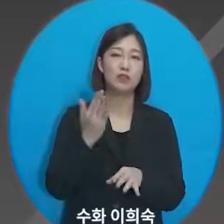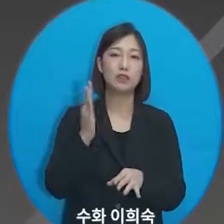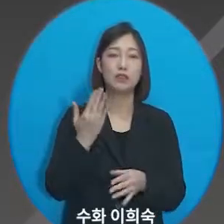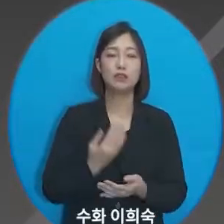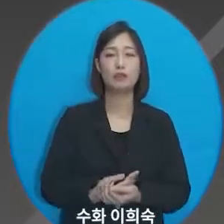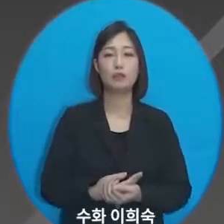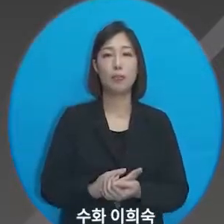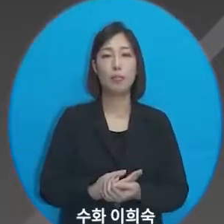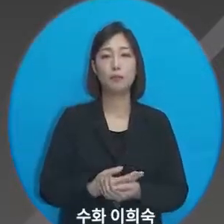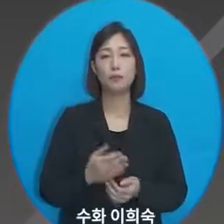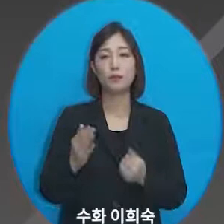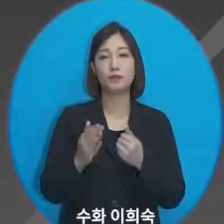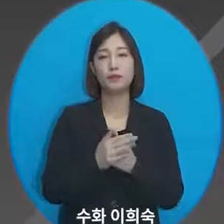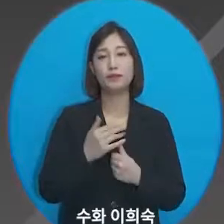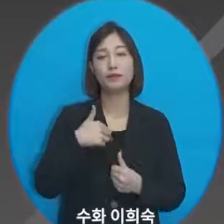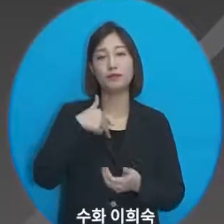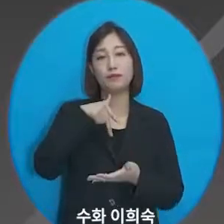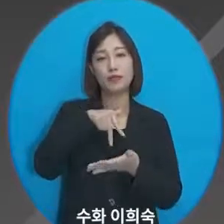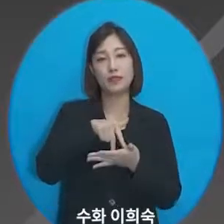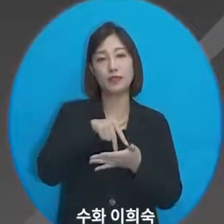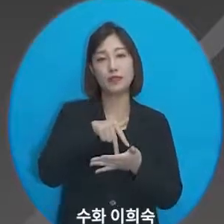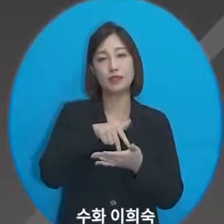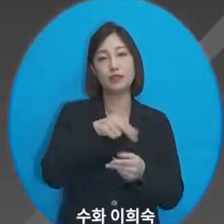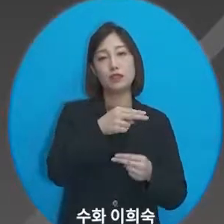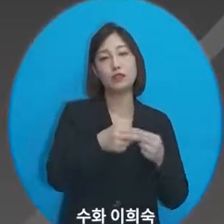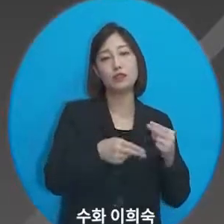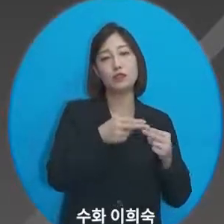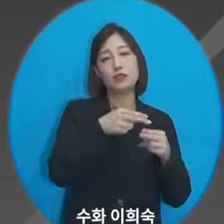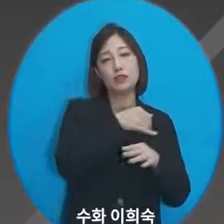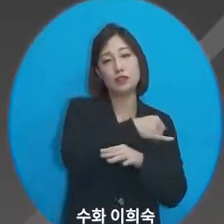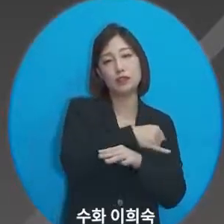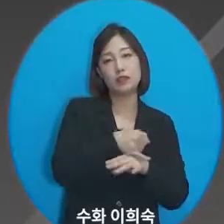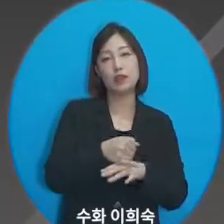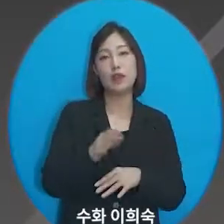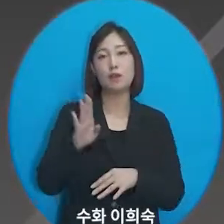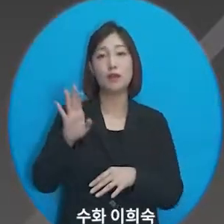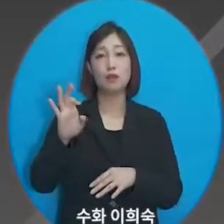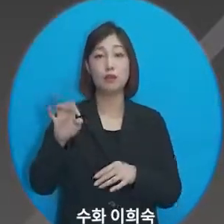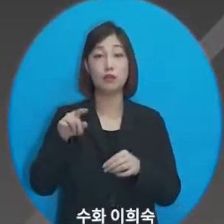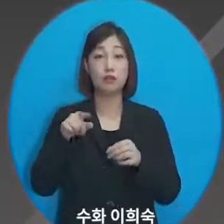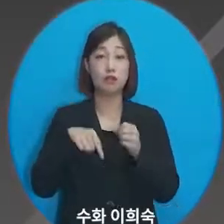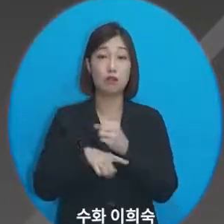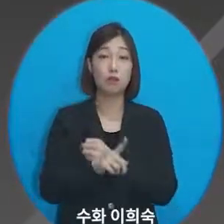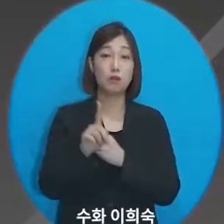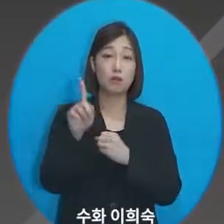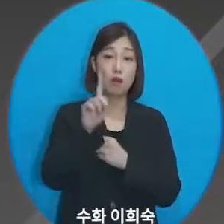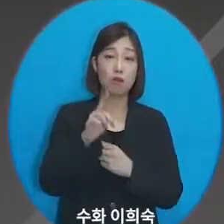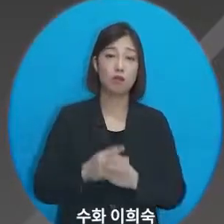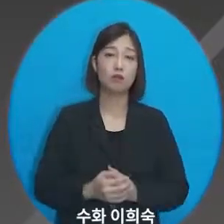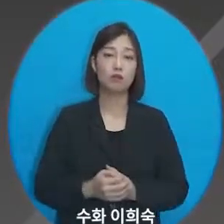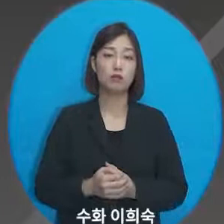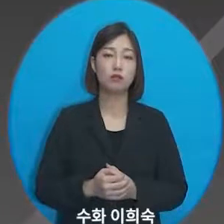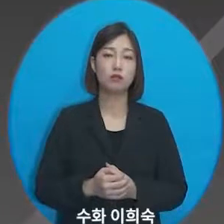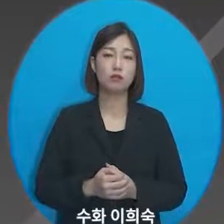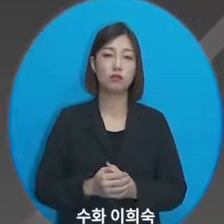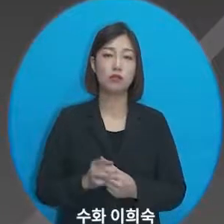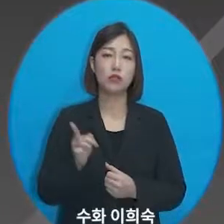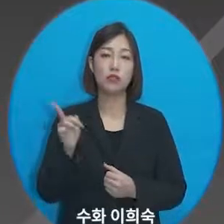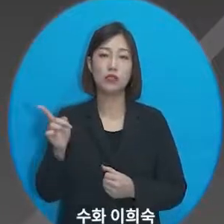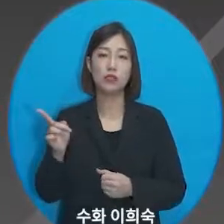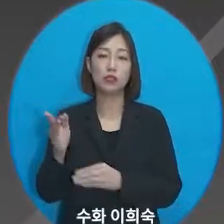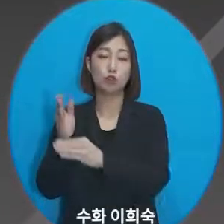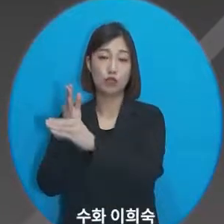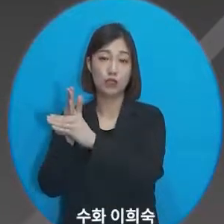그래서 저는 BF, 베리어 프리라는 거는 유지로 가는 과정이라고 생각이 됩니다. 그러니까 BF는 주로 하드웨어적인